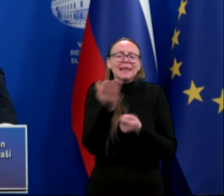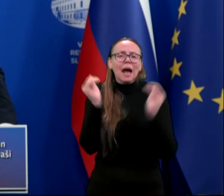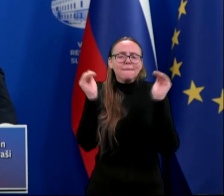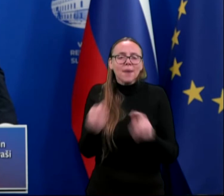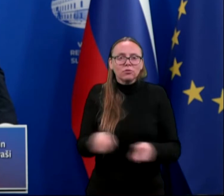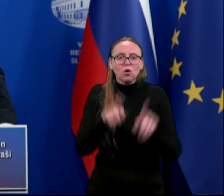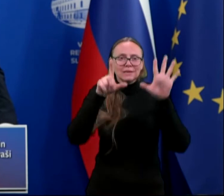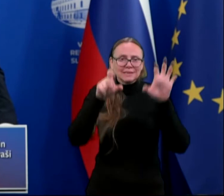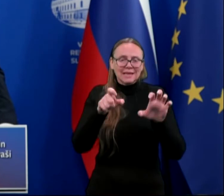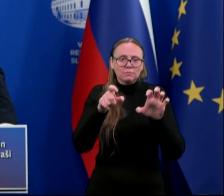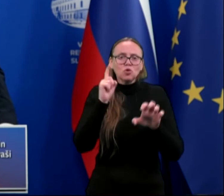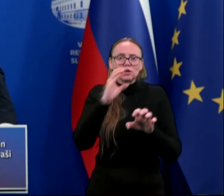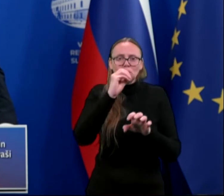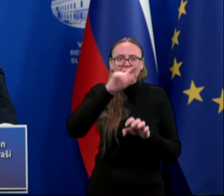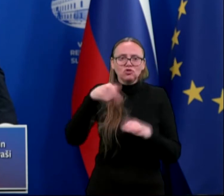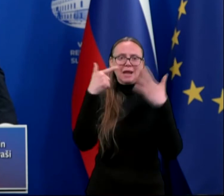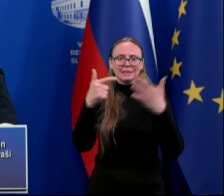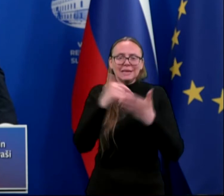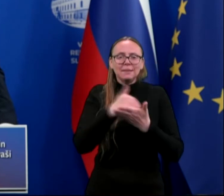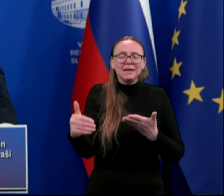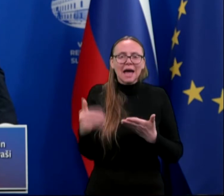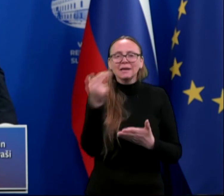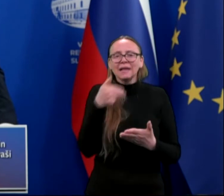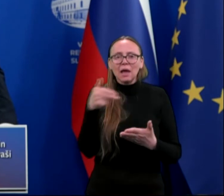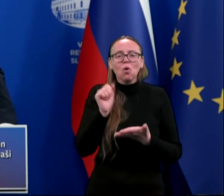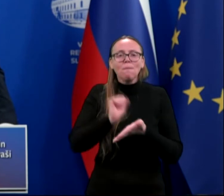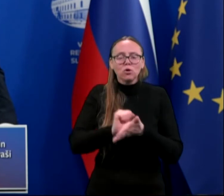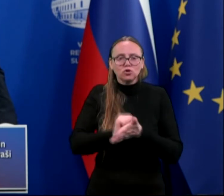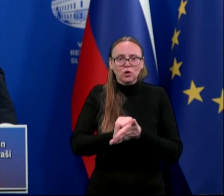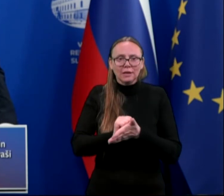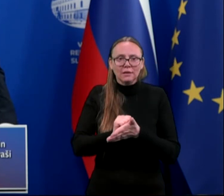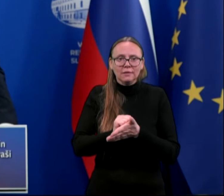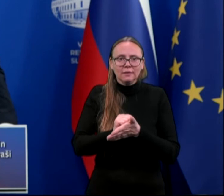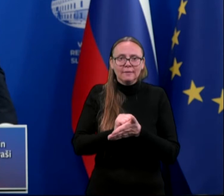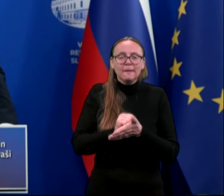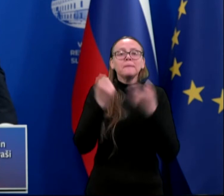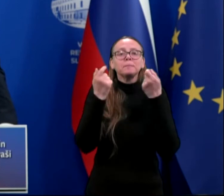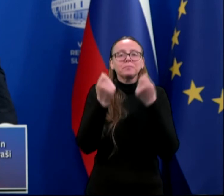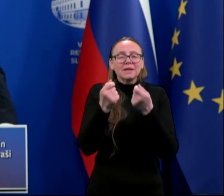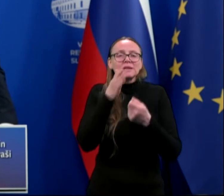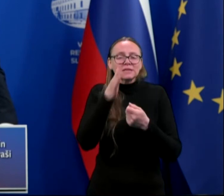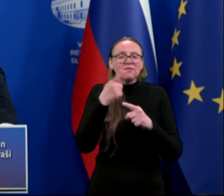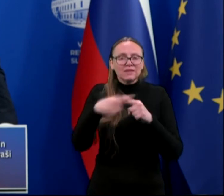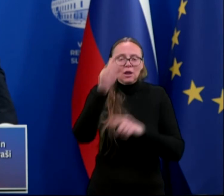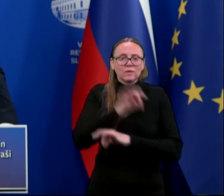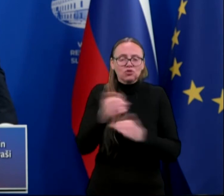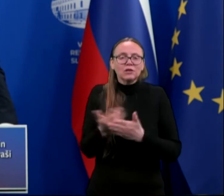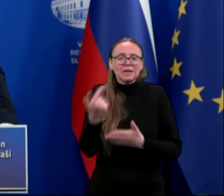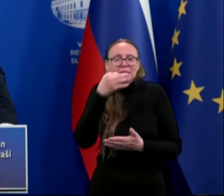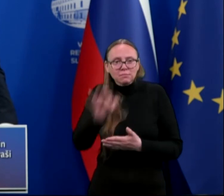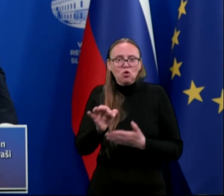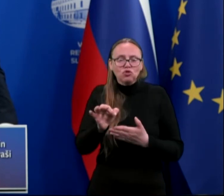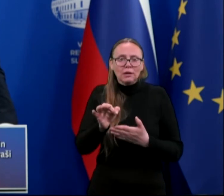kot 0,7 milijarda evrov posojil. Sredstva v okviru načrta za okrevanje in